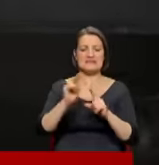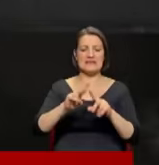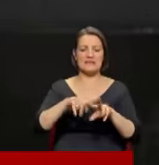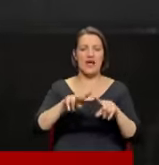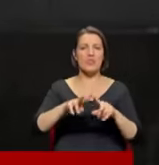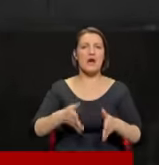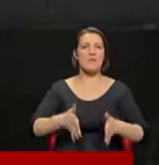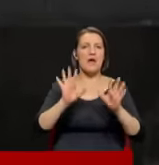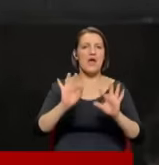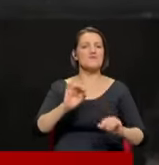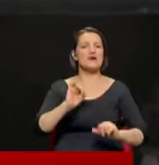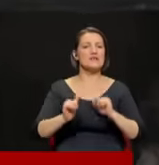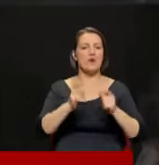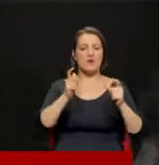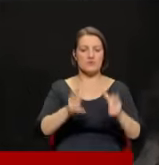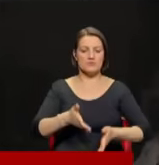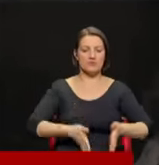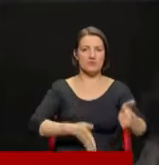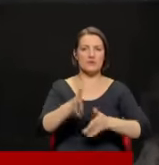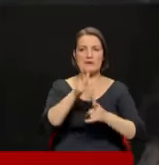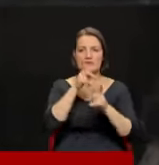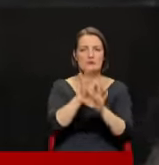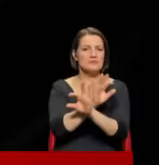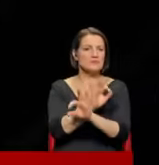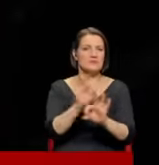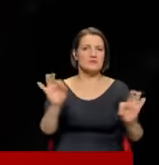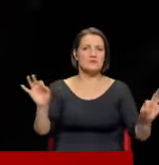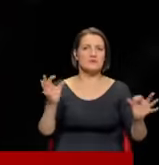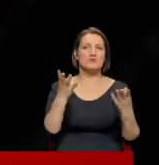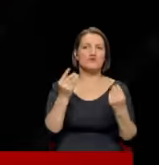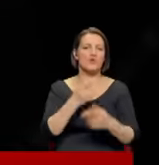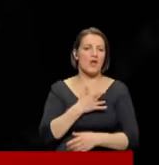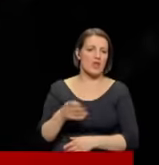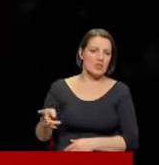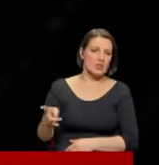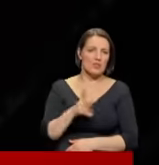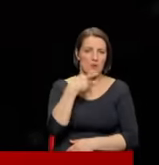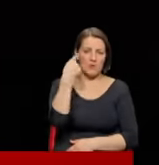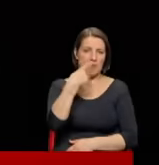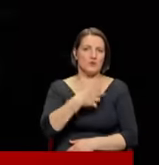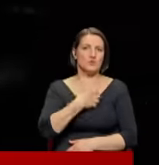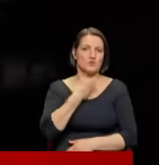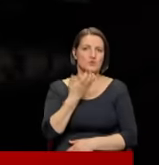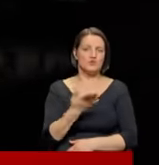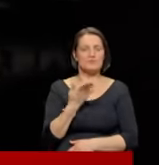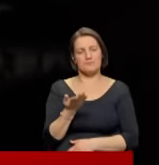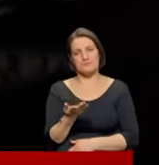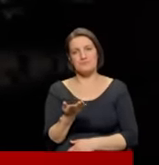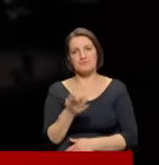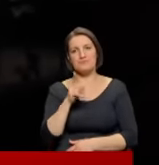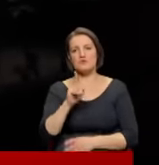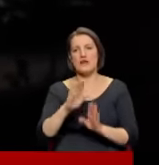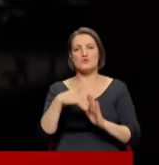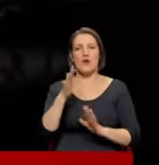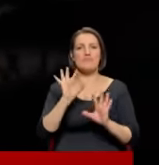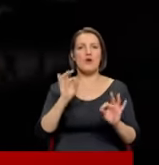Apartmanı'nda hem de gece kulübünün bulunduğu sokakta sessizlik hakim. Çok can verildi. O yüzden üzgünüz tabii ki. Umarım bundan